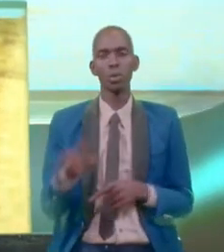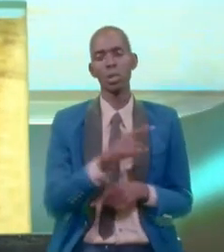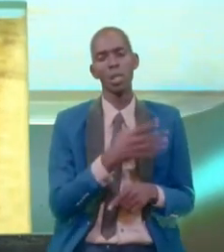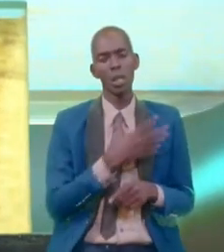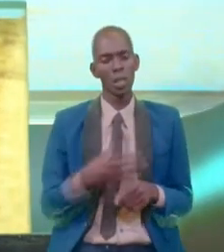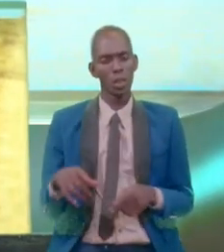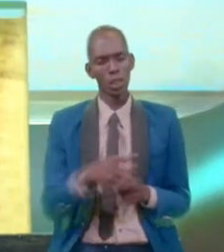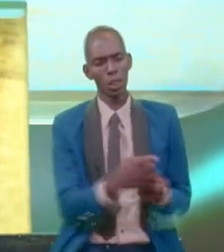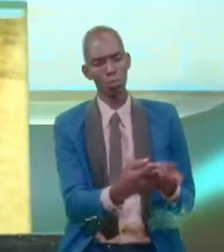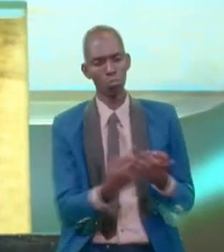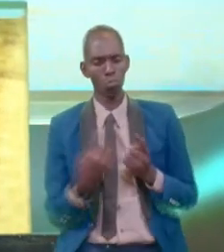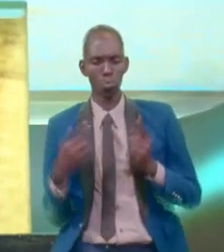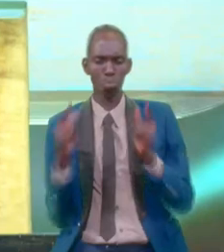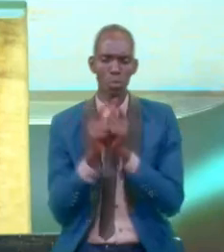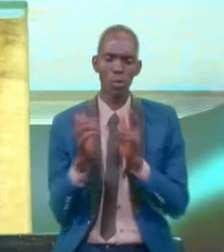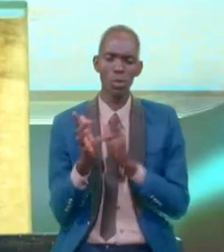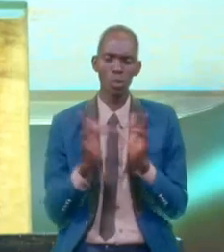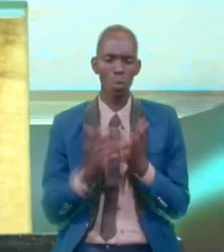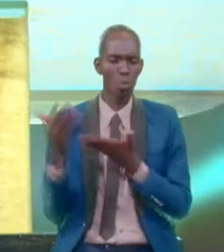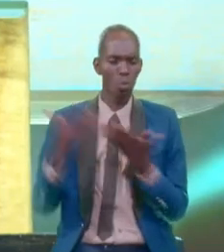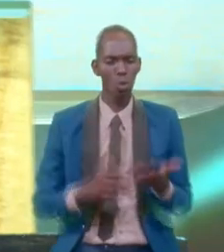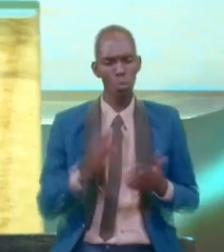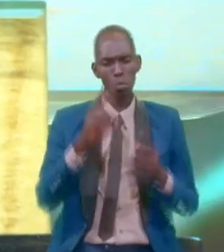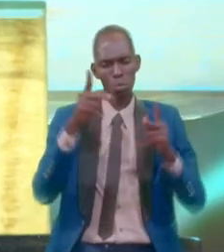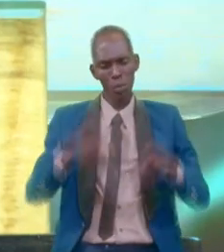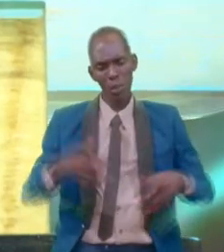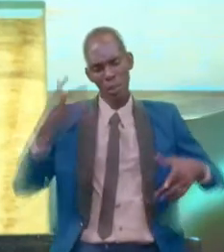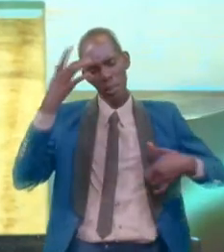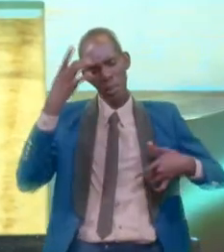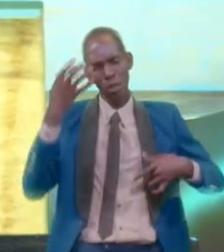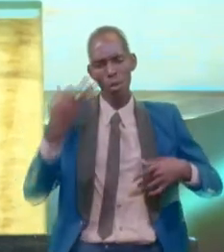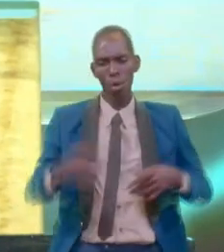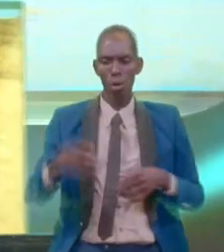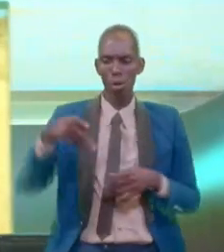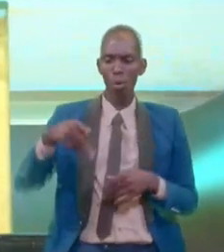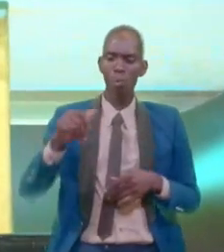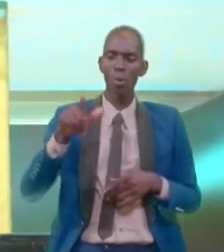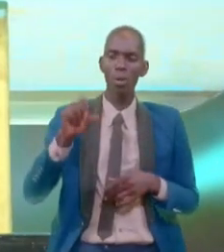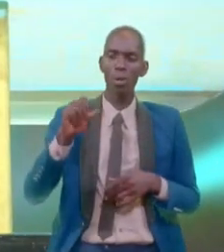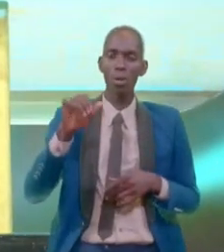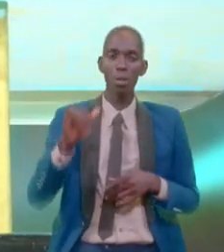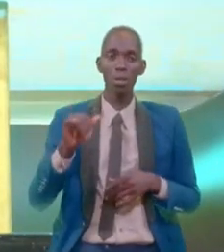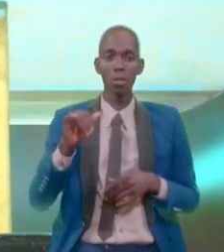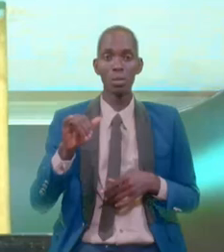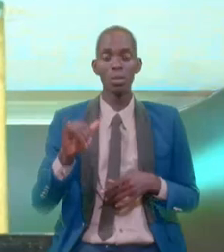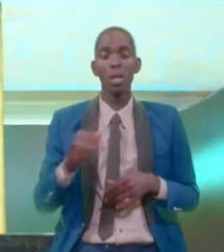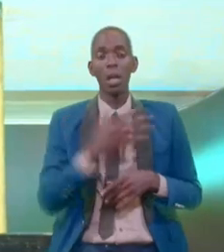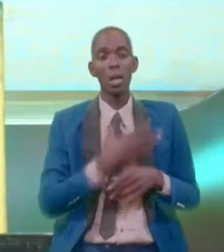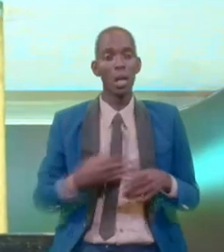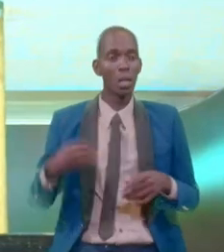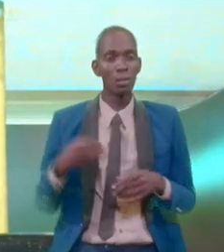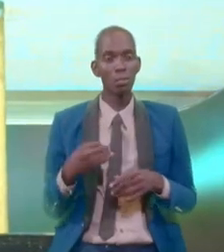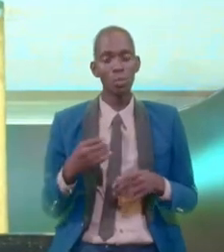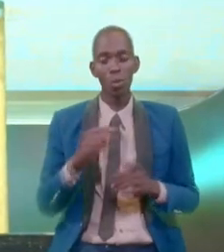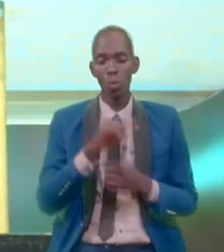Il leur annonçait la parole. Des gens vinrent à lui amenant un paralytique porté par quatre hommes. Comme